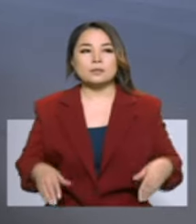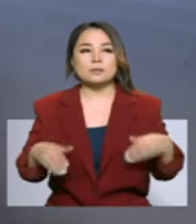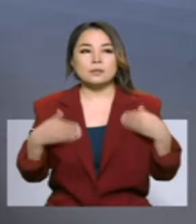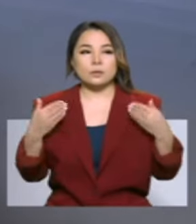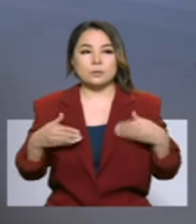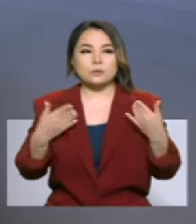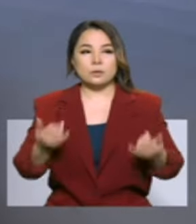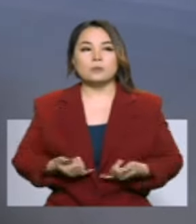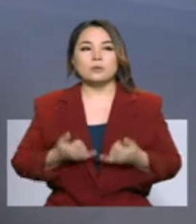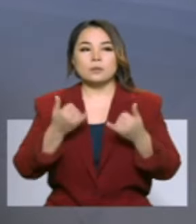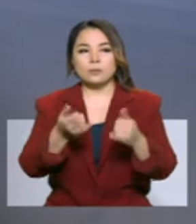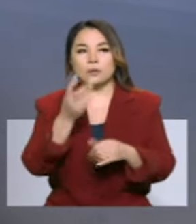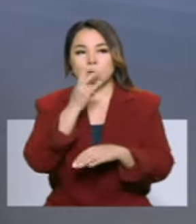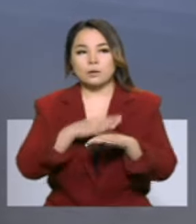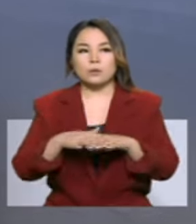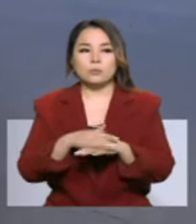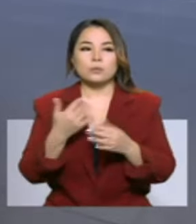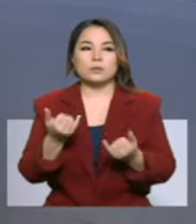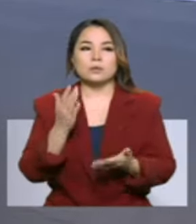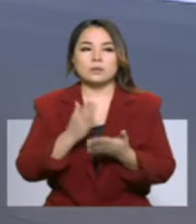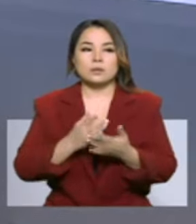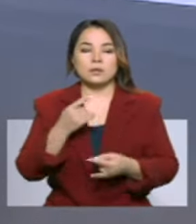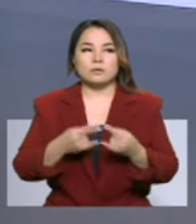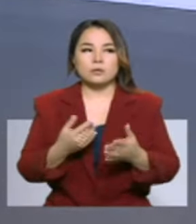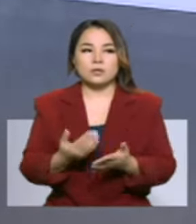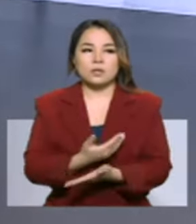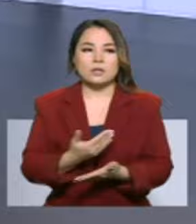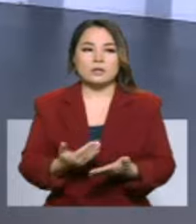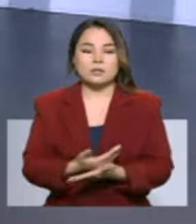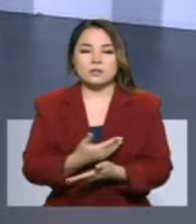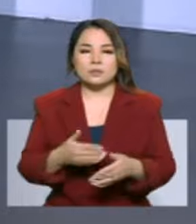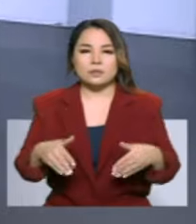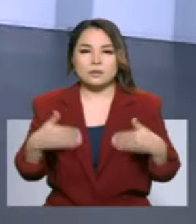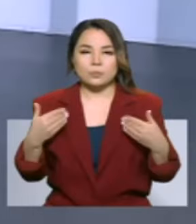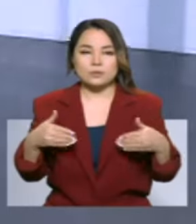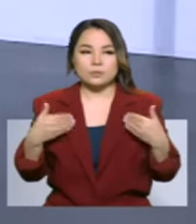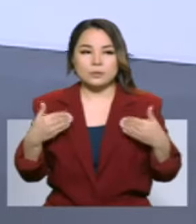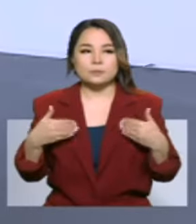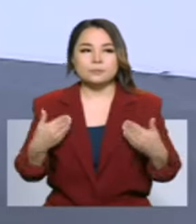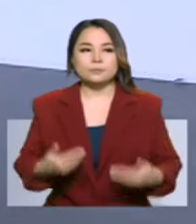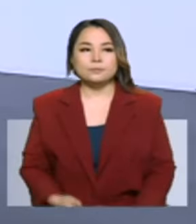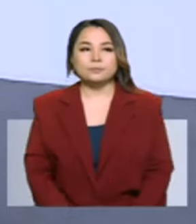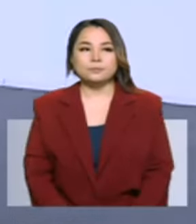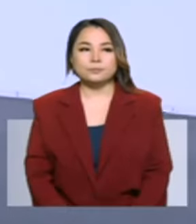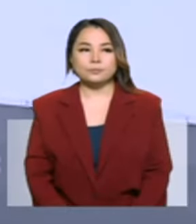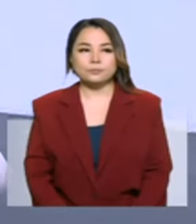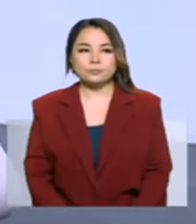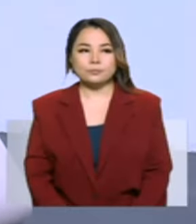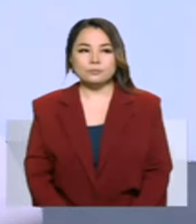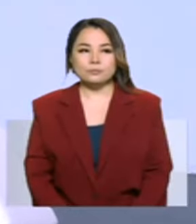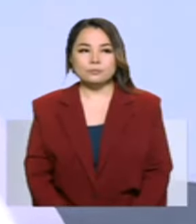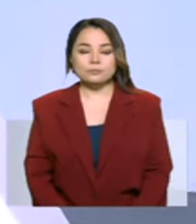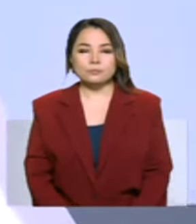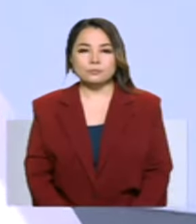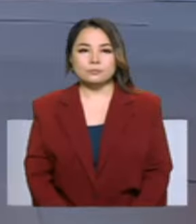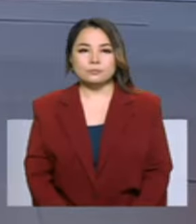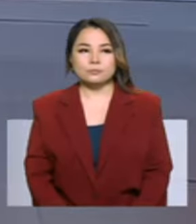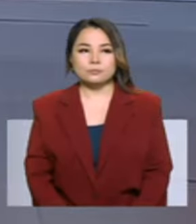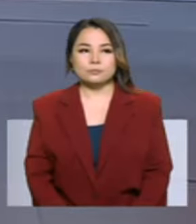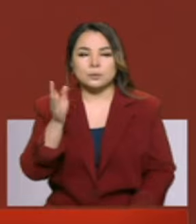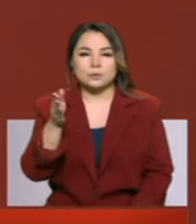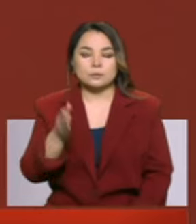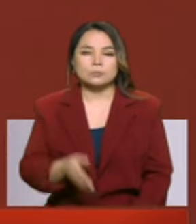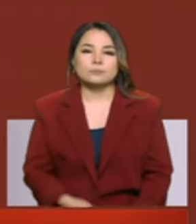Қайырлы күн көрермен, Ұлттық арнаның тікелей эфирінде ақпарат қызметі, студияда Армангүл Тоқтамұрат және сурдоудармада менің әріптесім Шырын Жанғабыл.